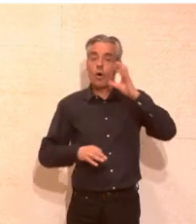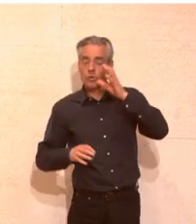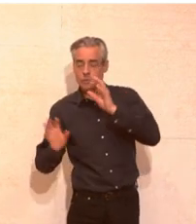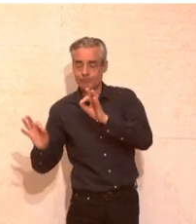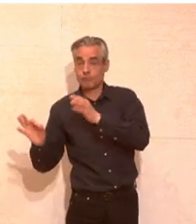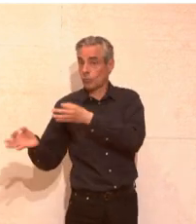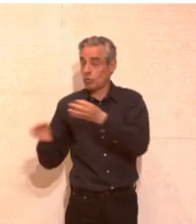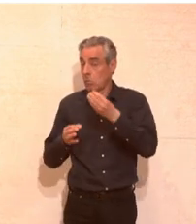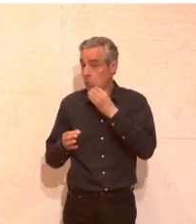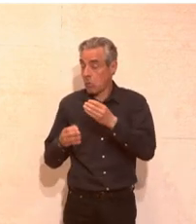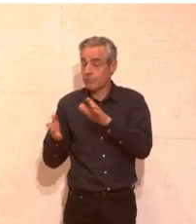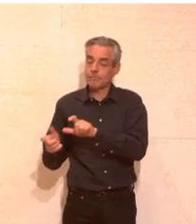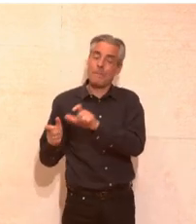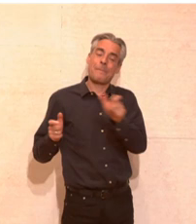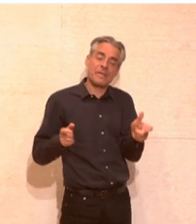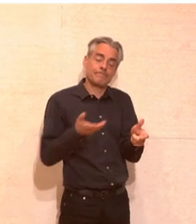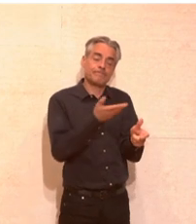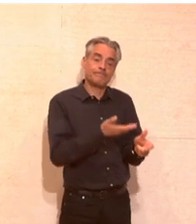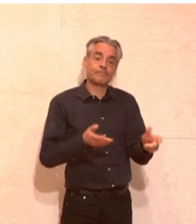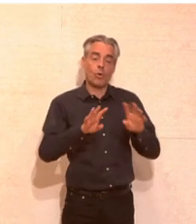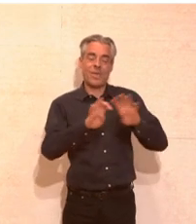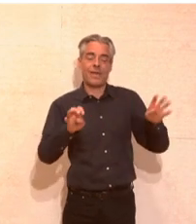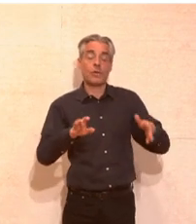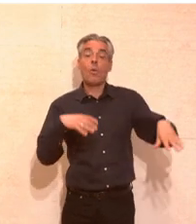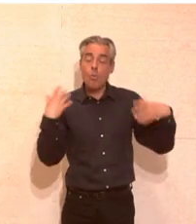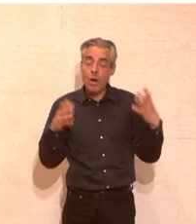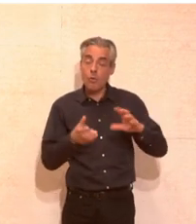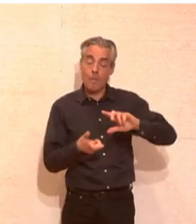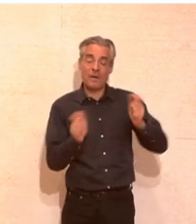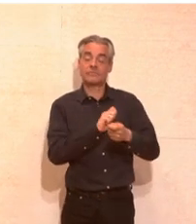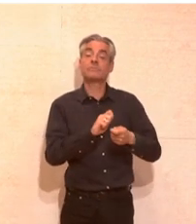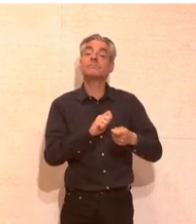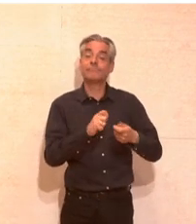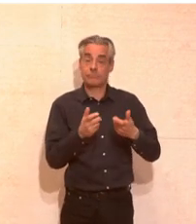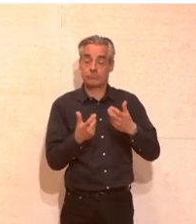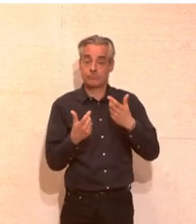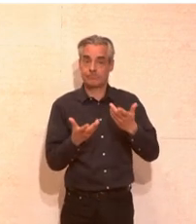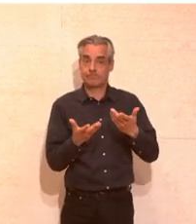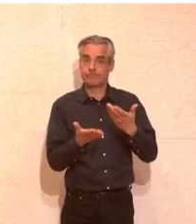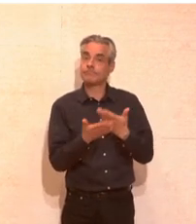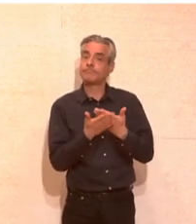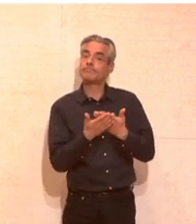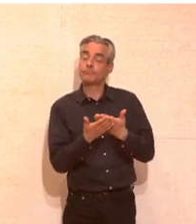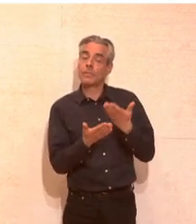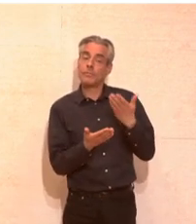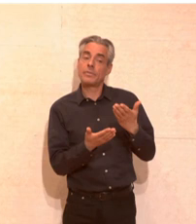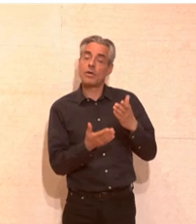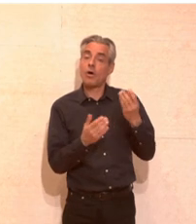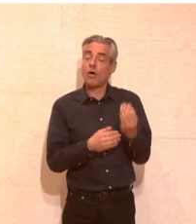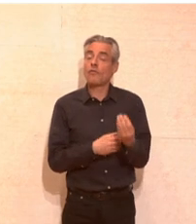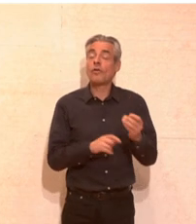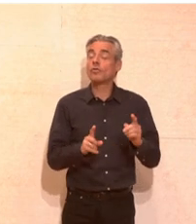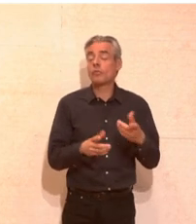puis, quand on voit ce qui se passe le week-end, il y a un switch. Là, ce n'était pas spécialement des enfants.